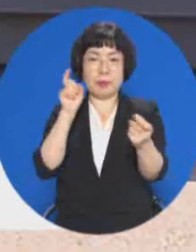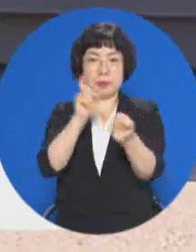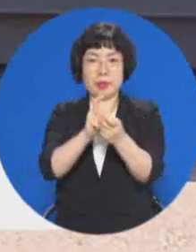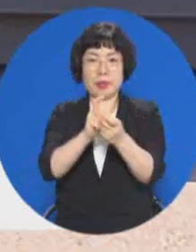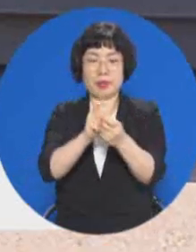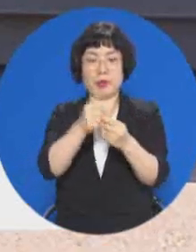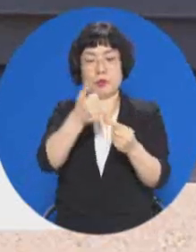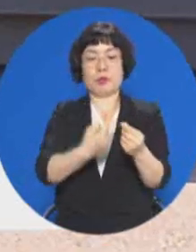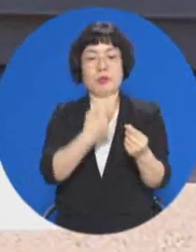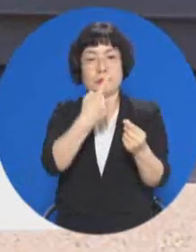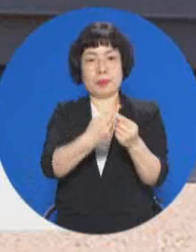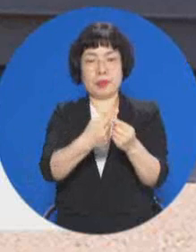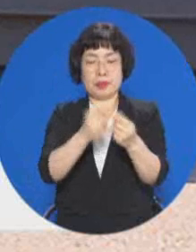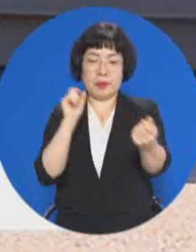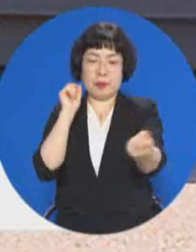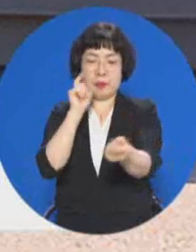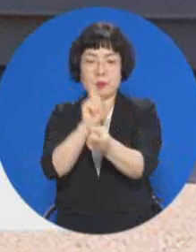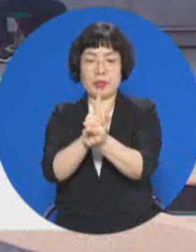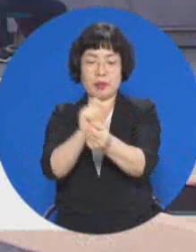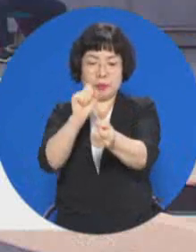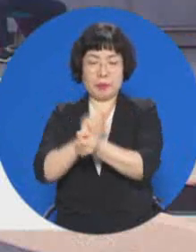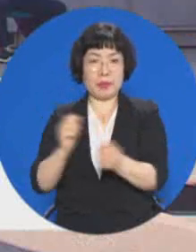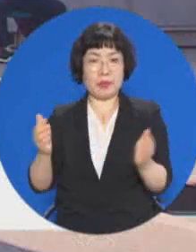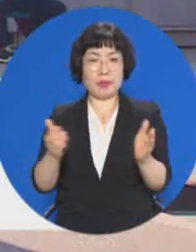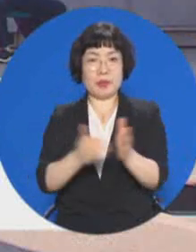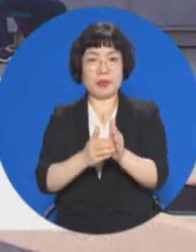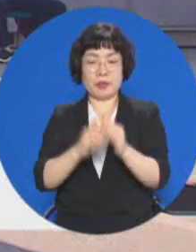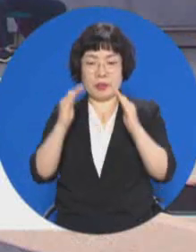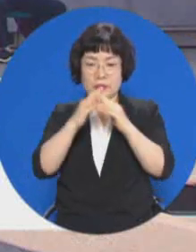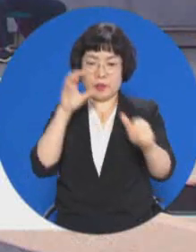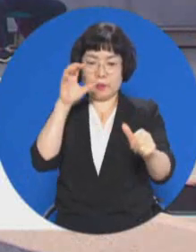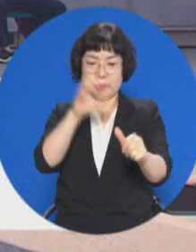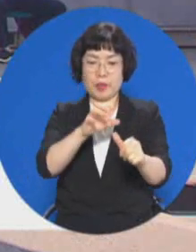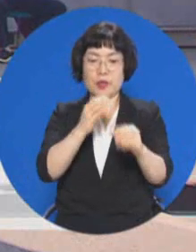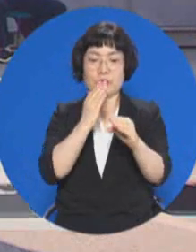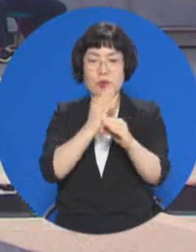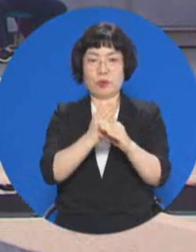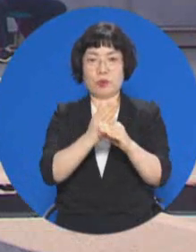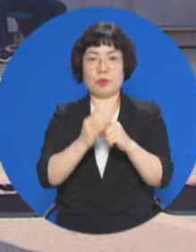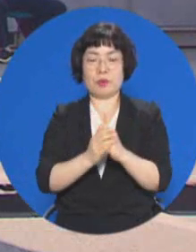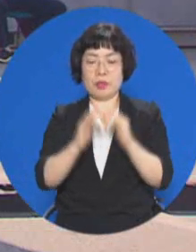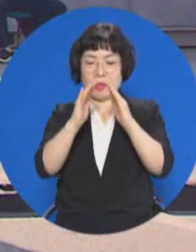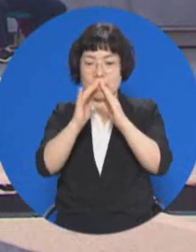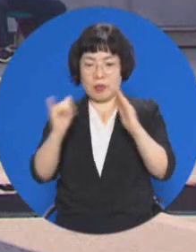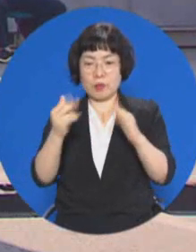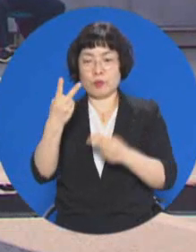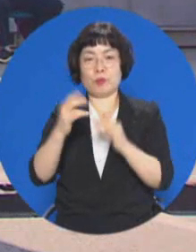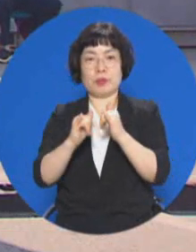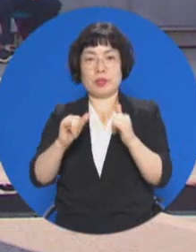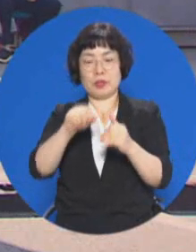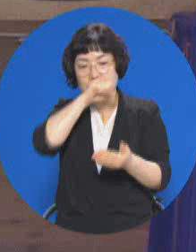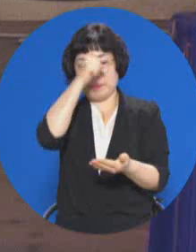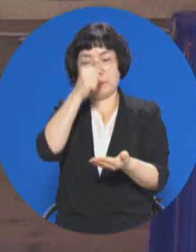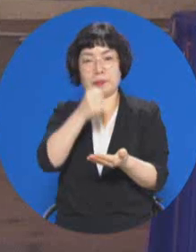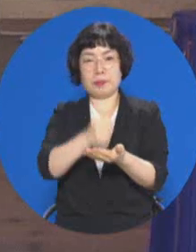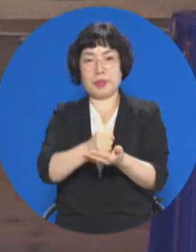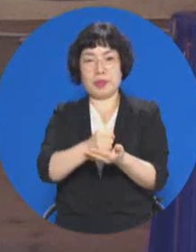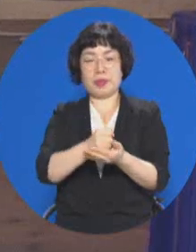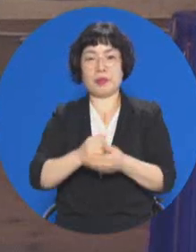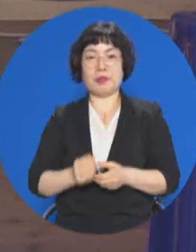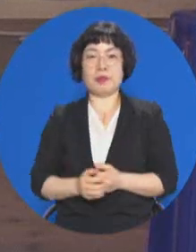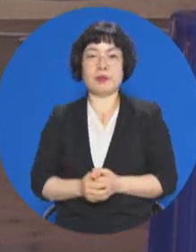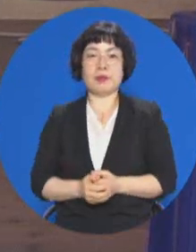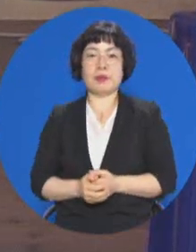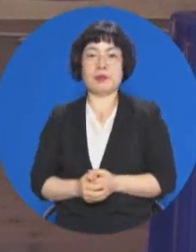받은 51번째 확진자와 접촉한 것으로 확인돼 자가격리에 들어간 상태였으며 가족 2명은 음성으로